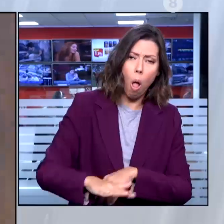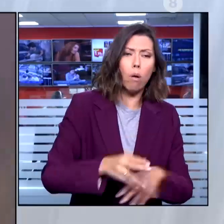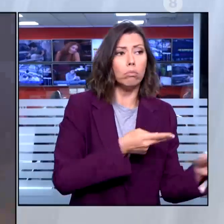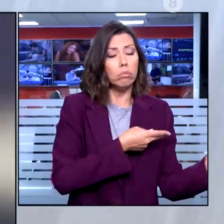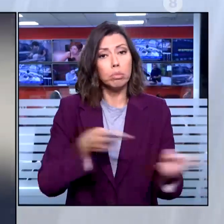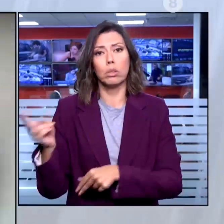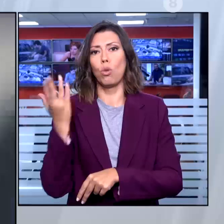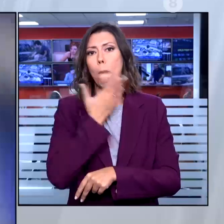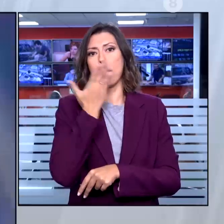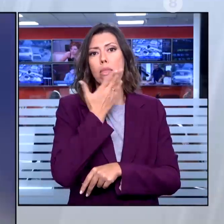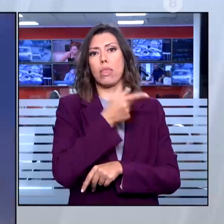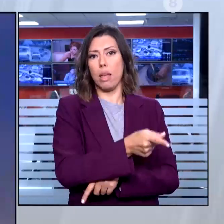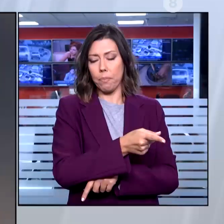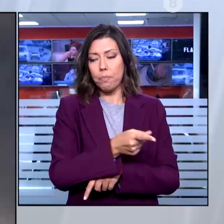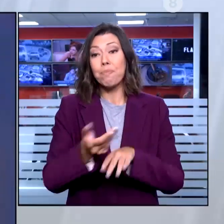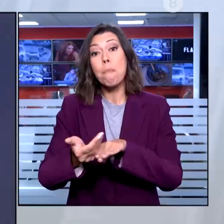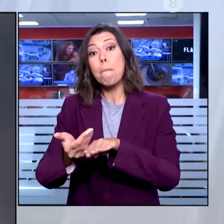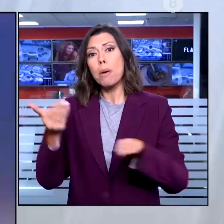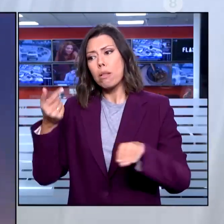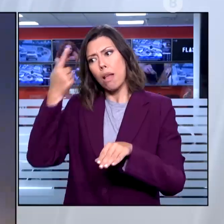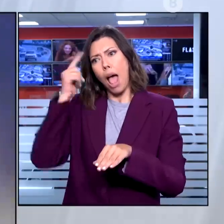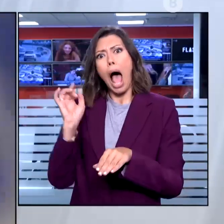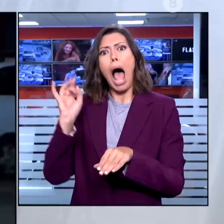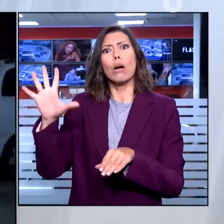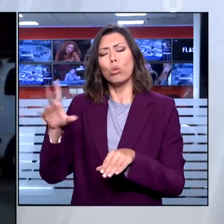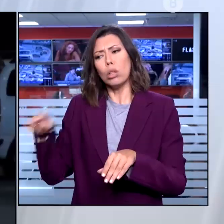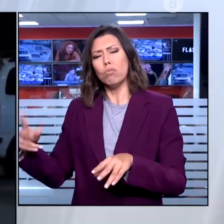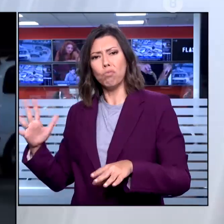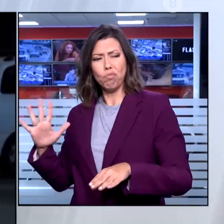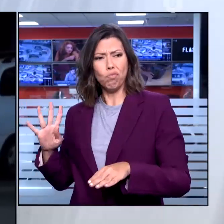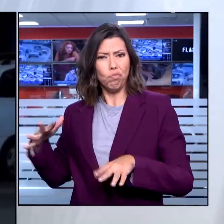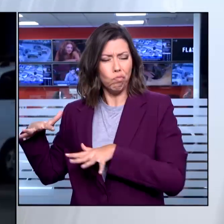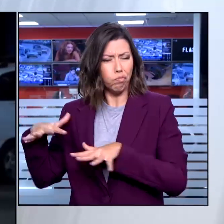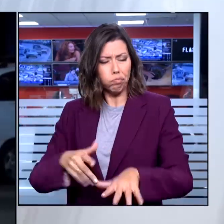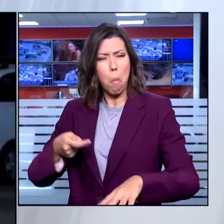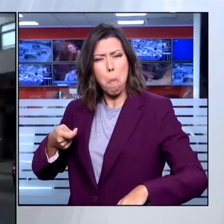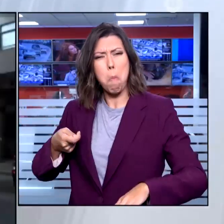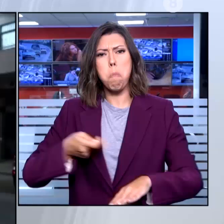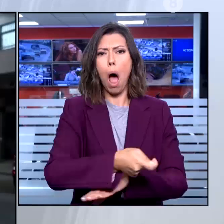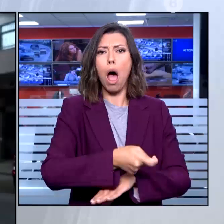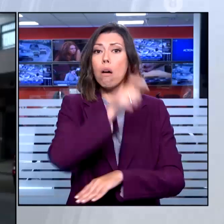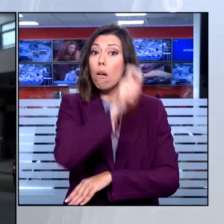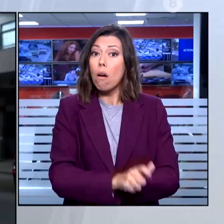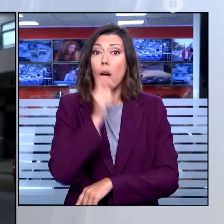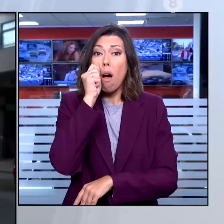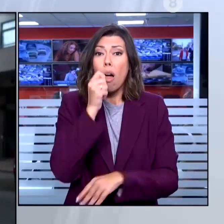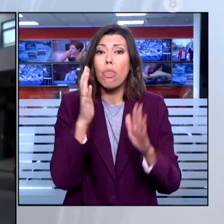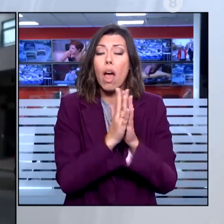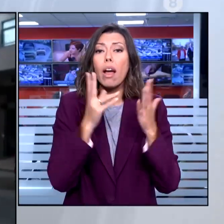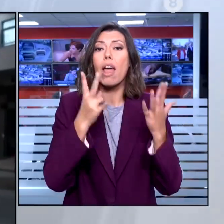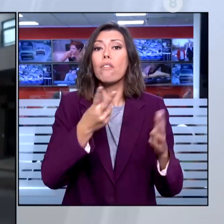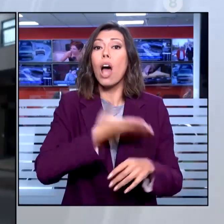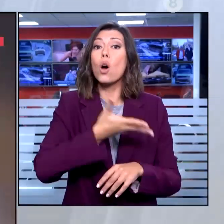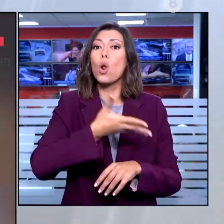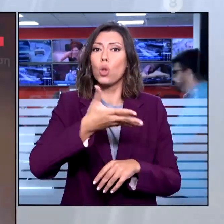νωρίτερα, ομάδα εξωσχολικών, ανάμεσά τους και ανήλικοι, έβγαλαν μαχαίρια και τραυμάτισαν 17χρονο μαθητή του συγκεκριμένου σχολείου στο